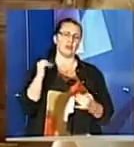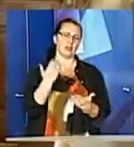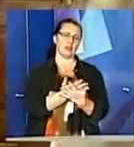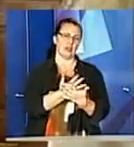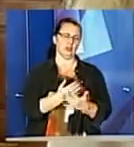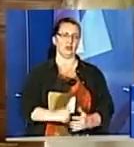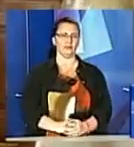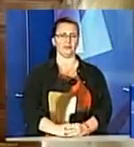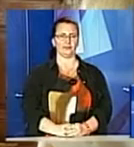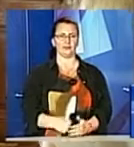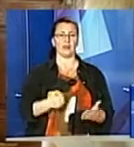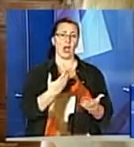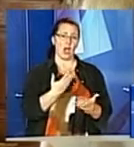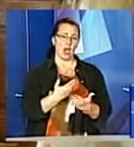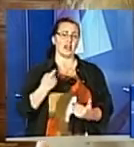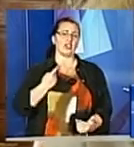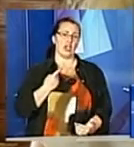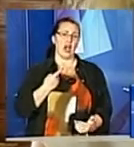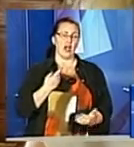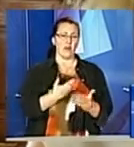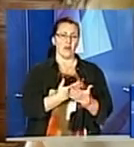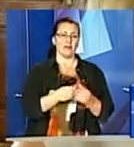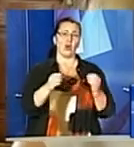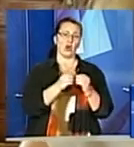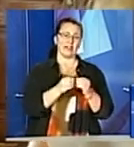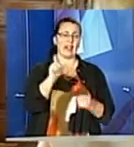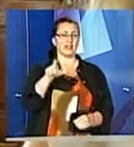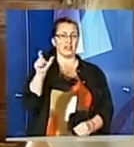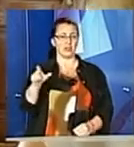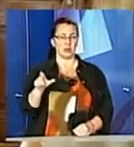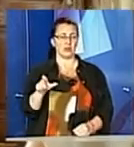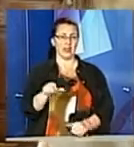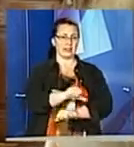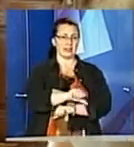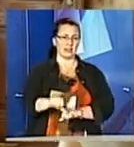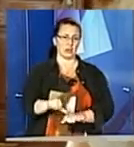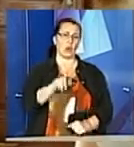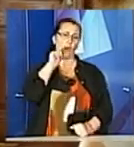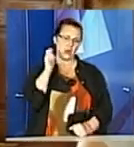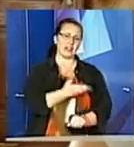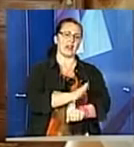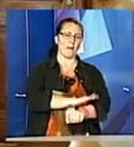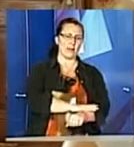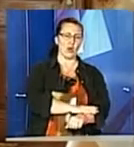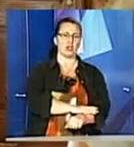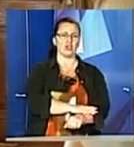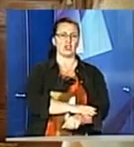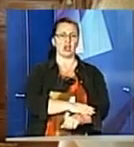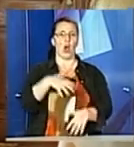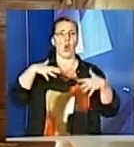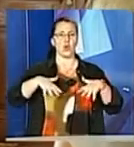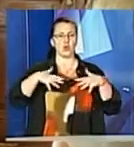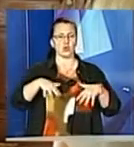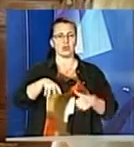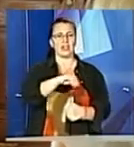Ми очікуємо до 10 митців з різних країн. Це насамперед Польща, Україна, само собою, звісно, Грузія,